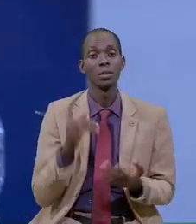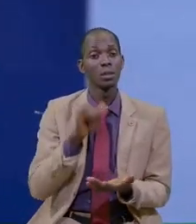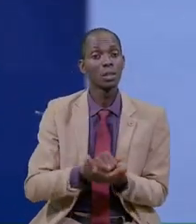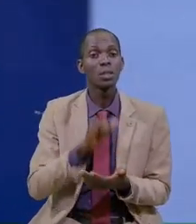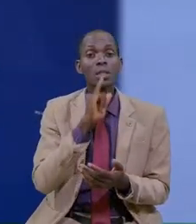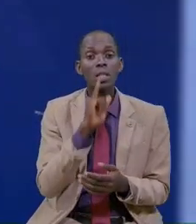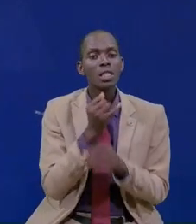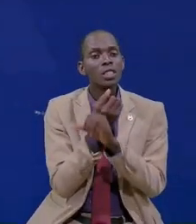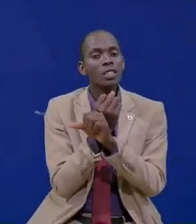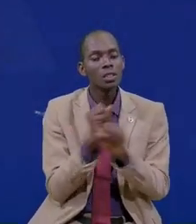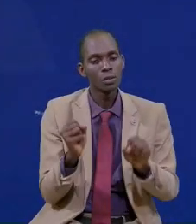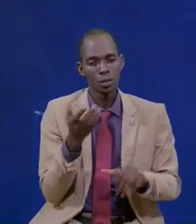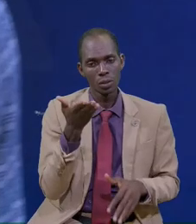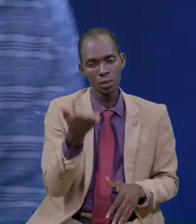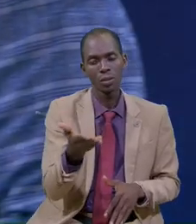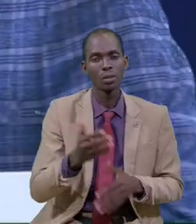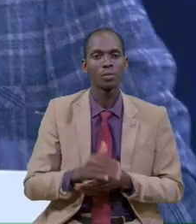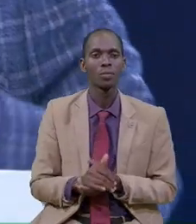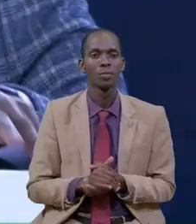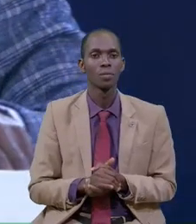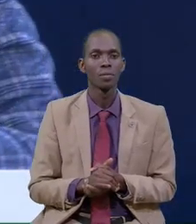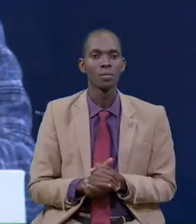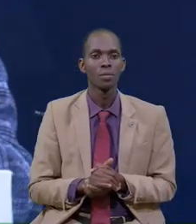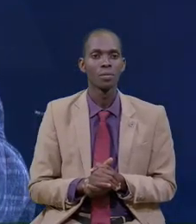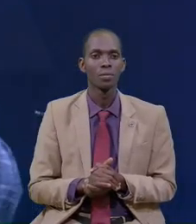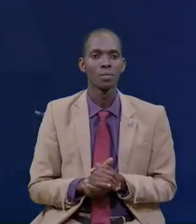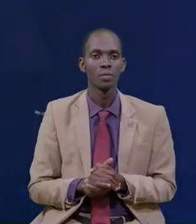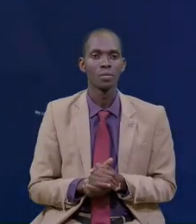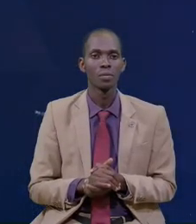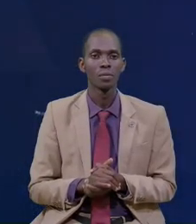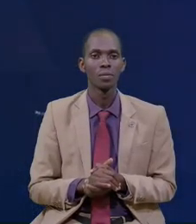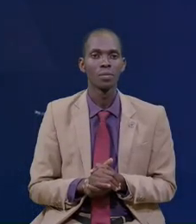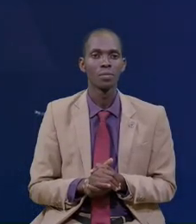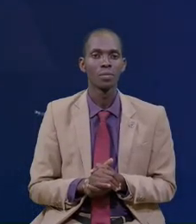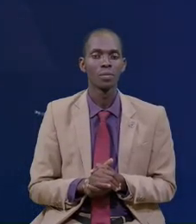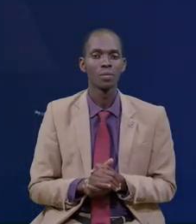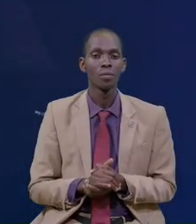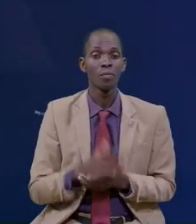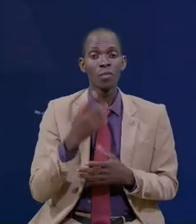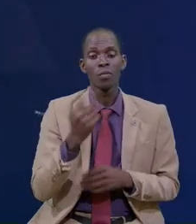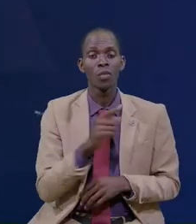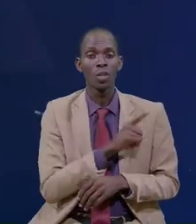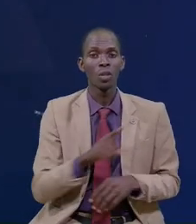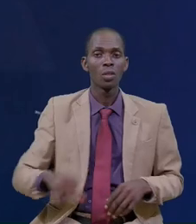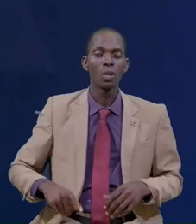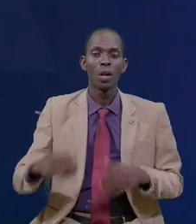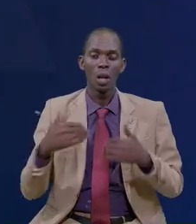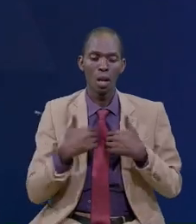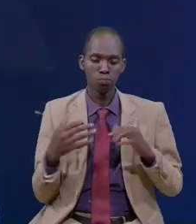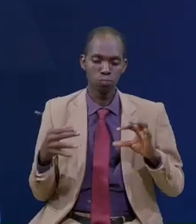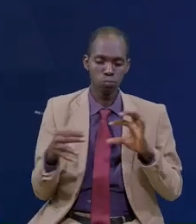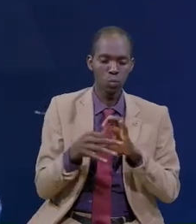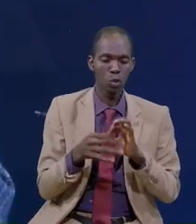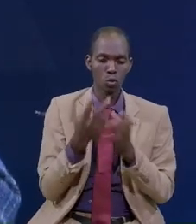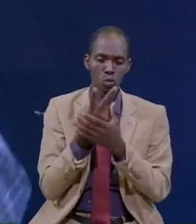Jérusalem reçoit le pardon de ses iniquités. Ça, c'est le salut. The Lord has joined them together. Le Seigneur les a